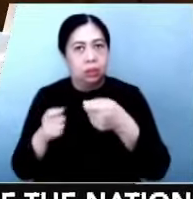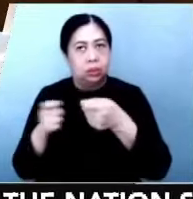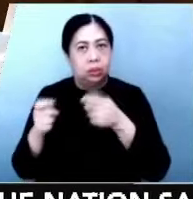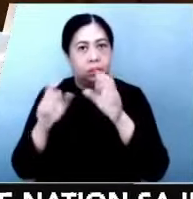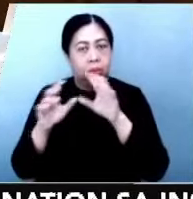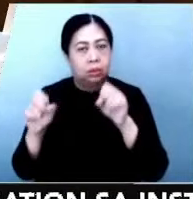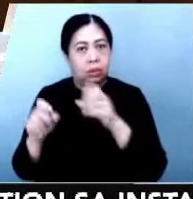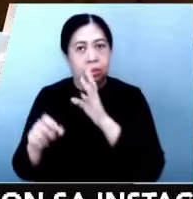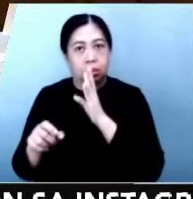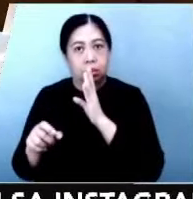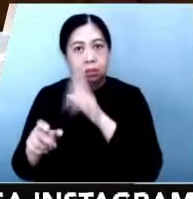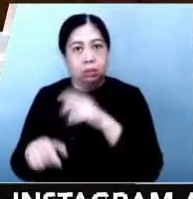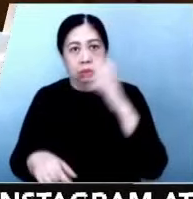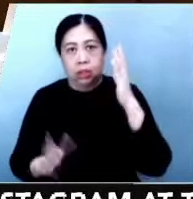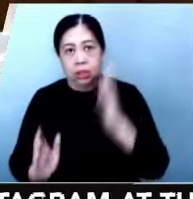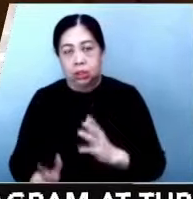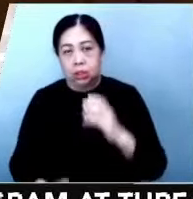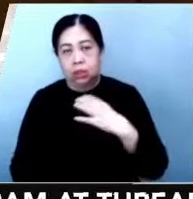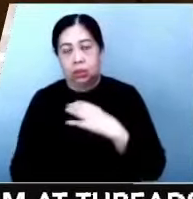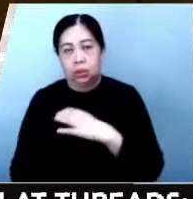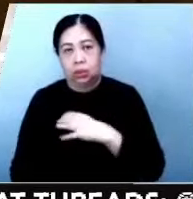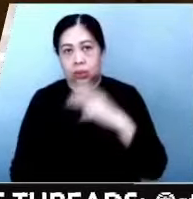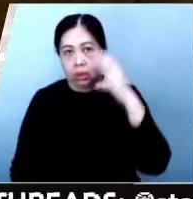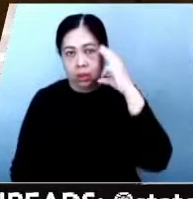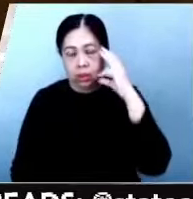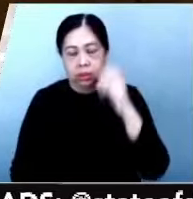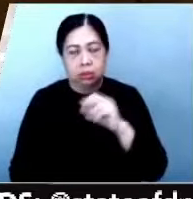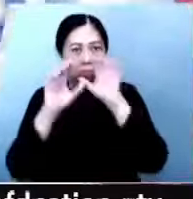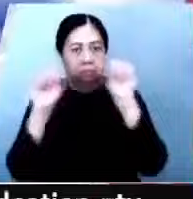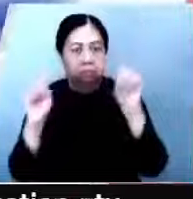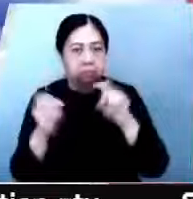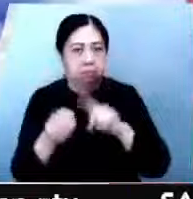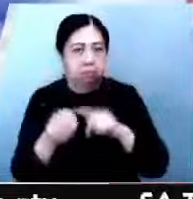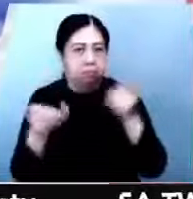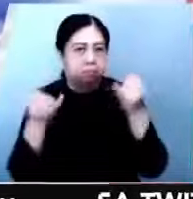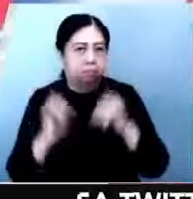Speaker. Wala pang pahayag ang Malacanang ukol dito.